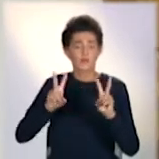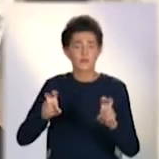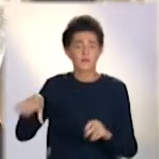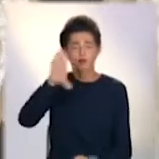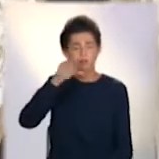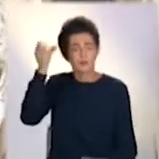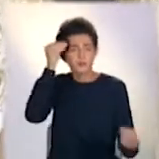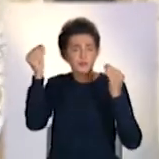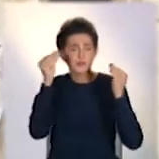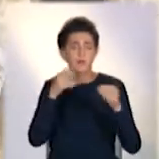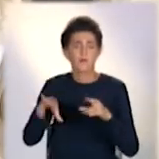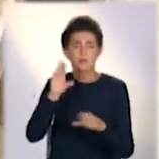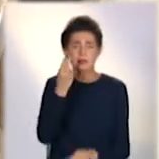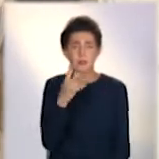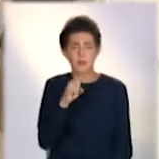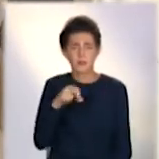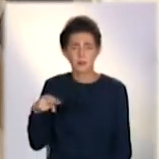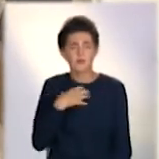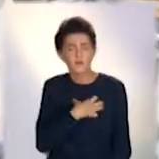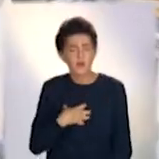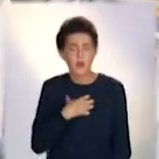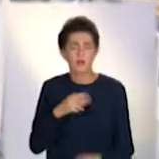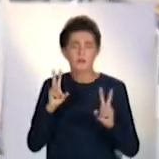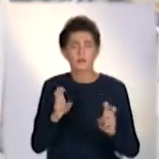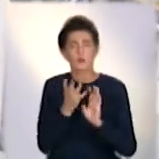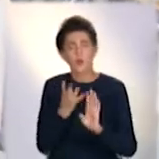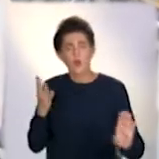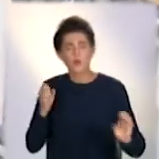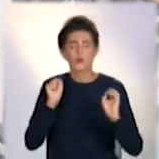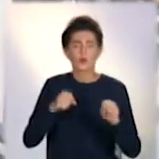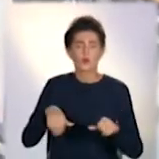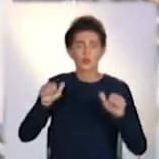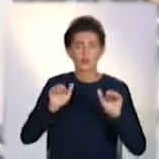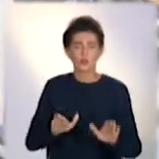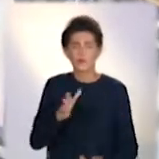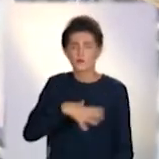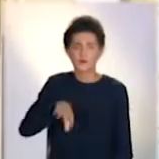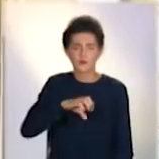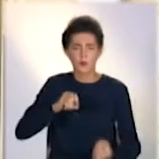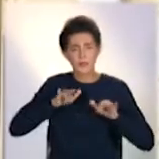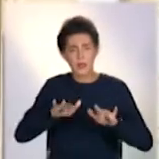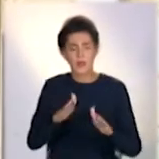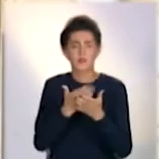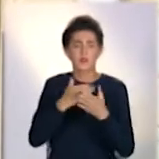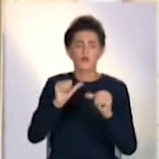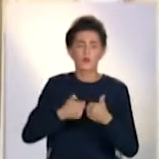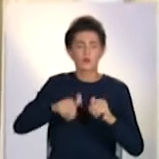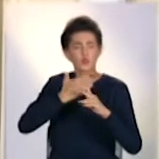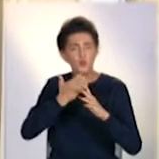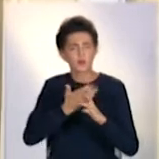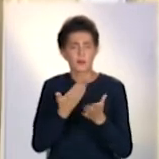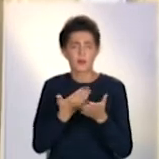центрах адмінпослуг майже не буває черга. Під одним дахом можна вирішити купу справ, як от оформити субсидію чи то